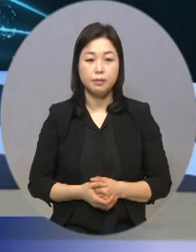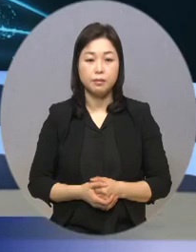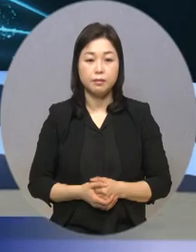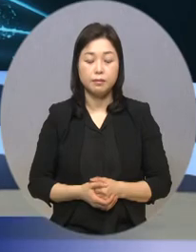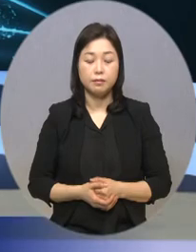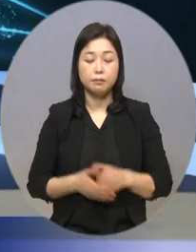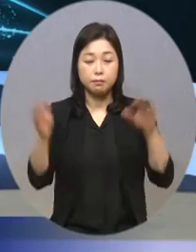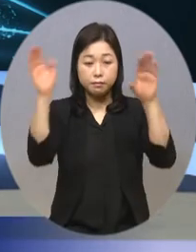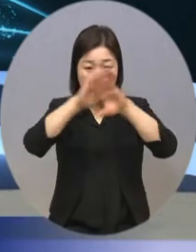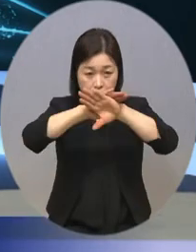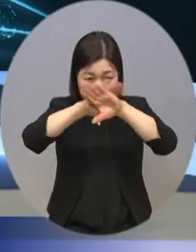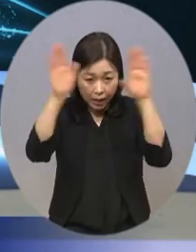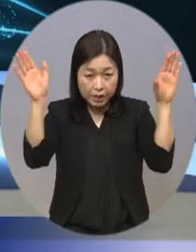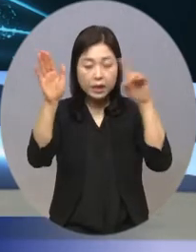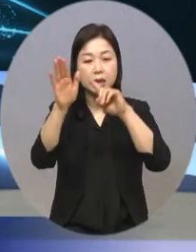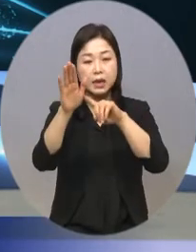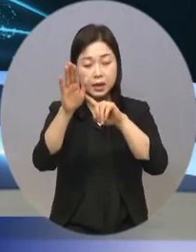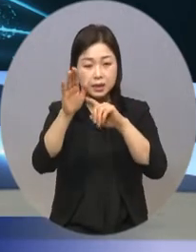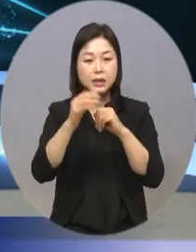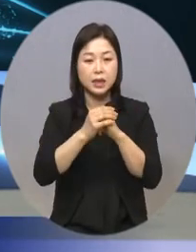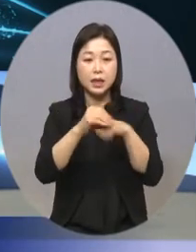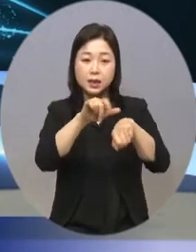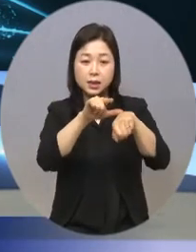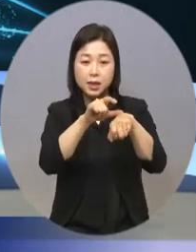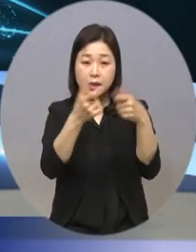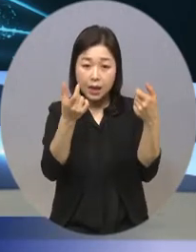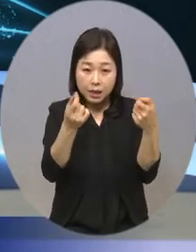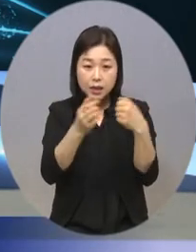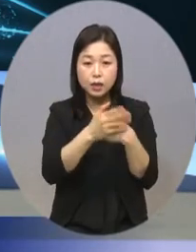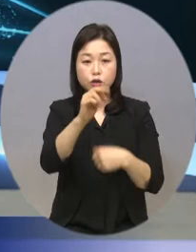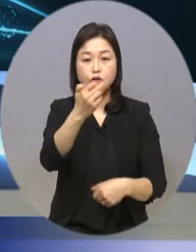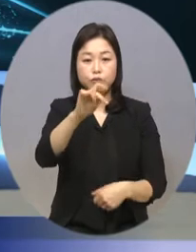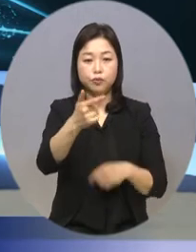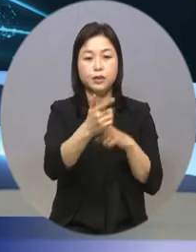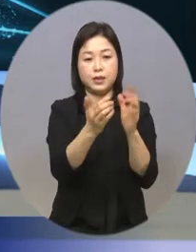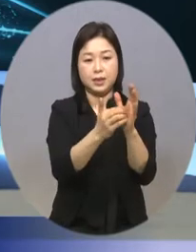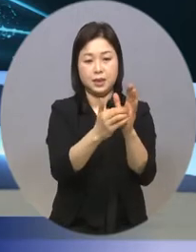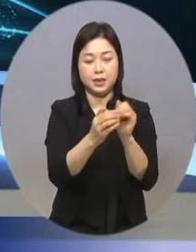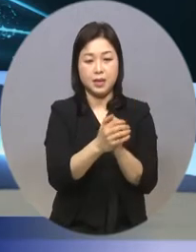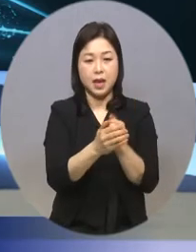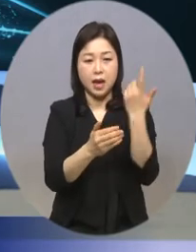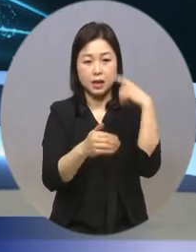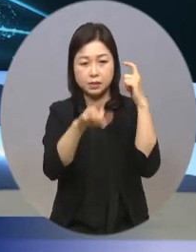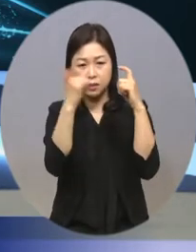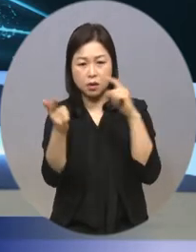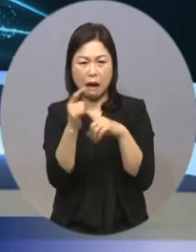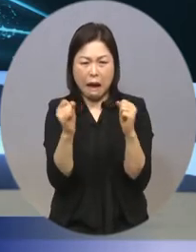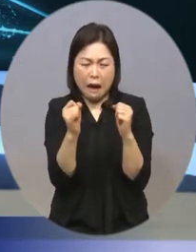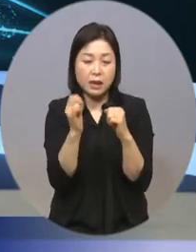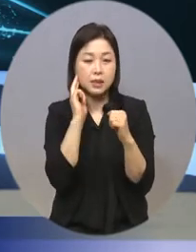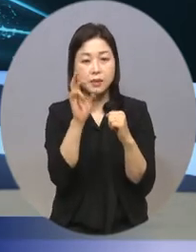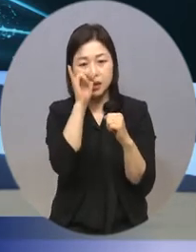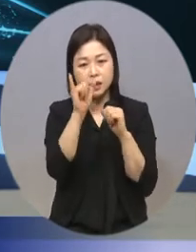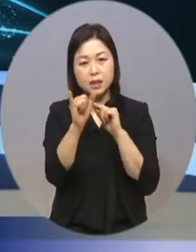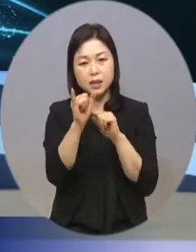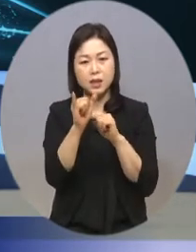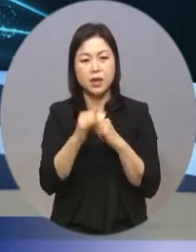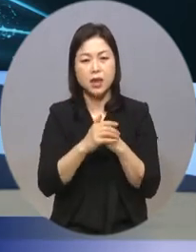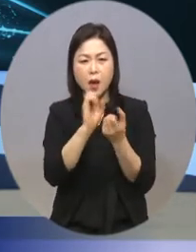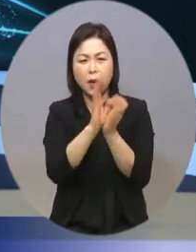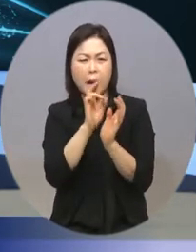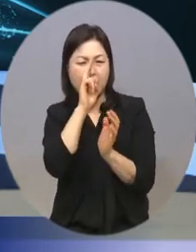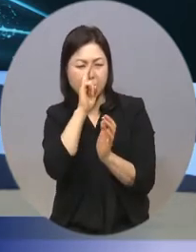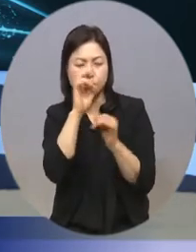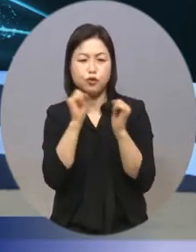밤과 낮의 길이가 같다는 절기상 충분도 지났지만 일교차 큰 꽃샘추위가 절정입니다. 코로나19